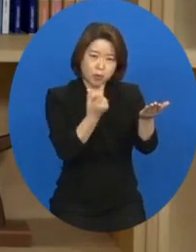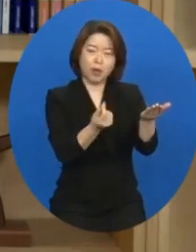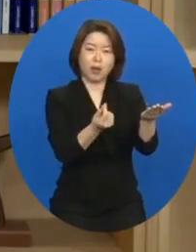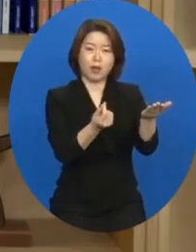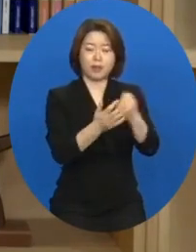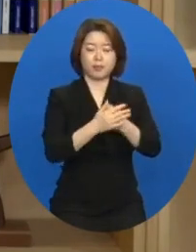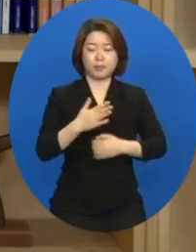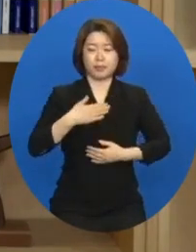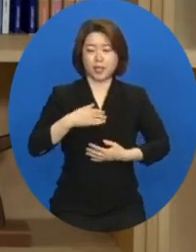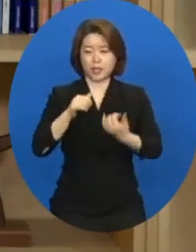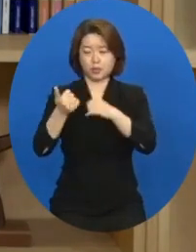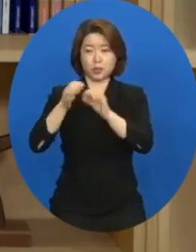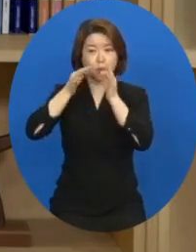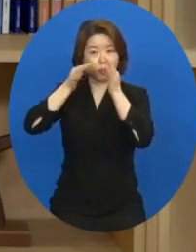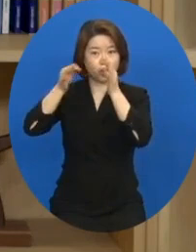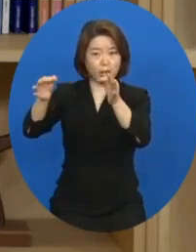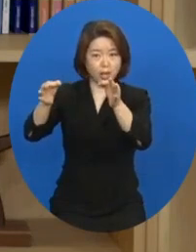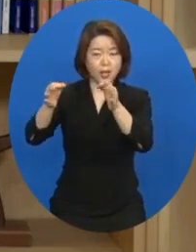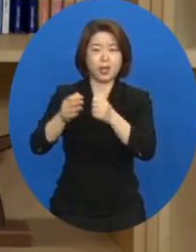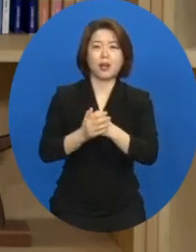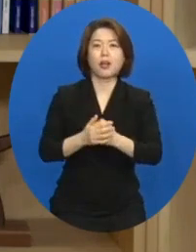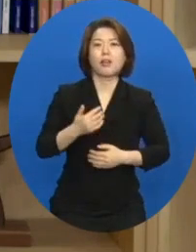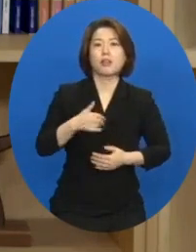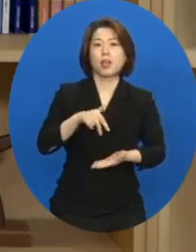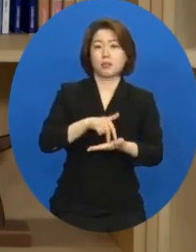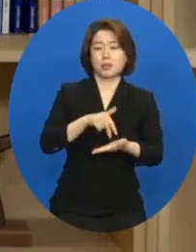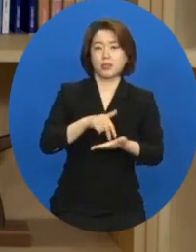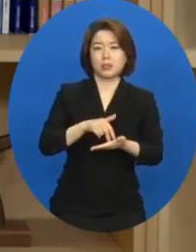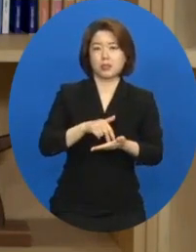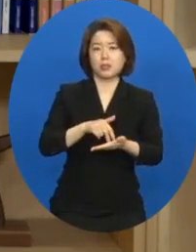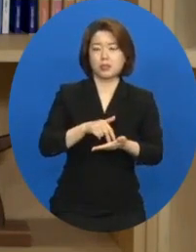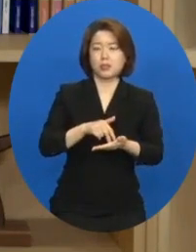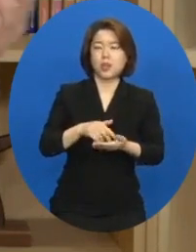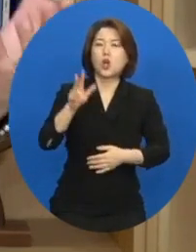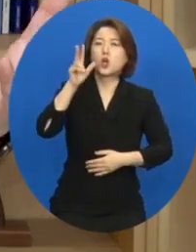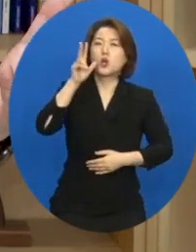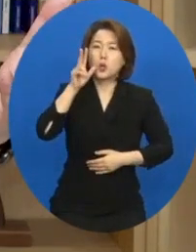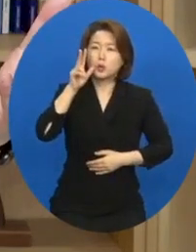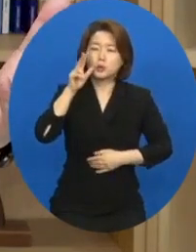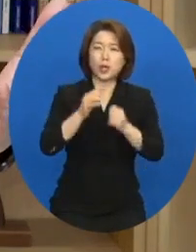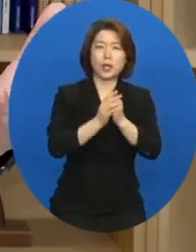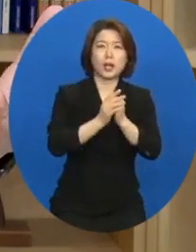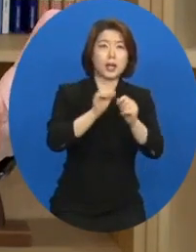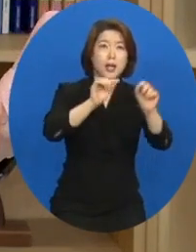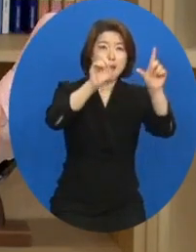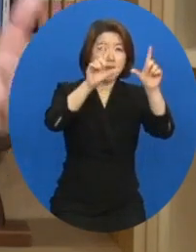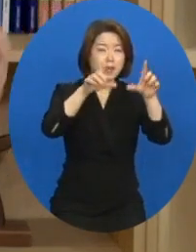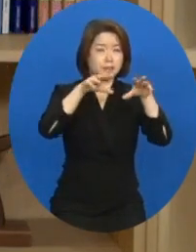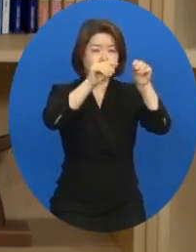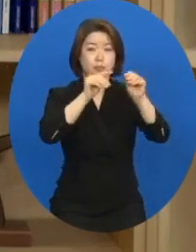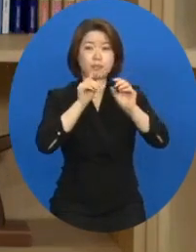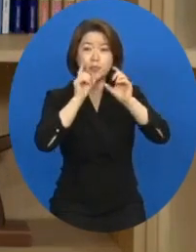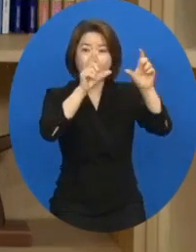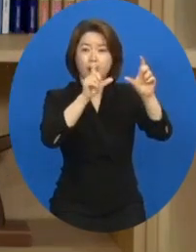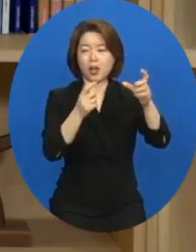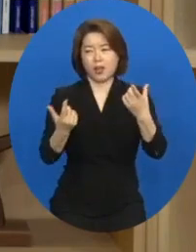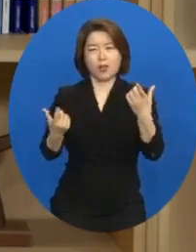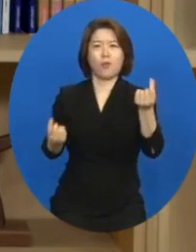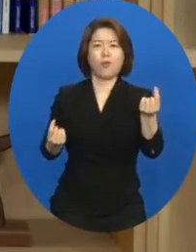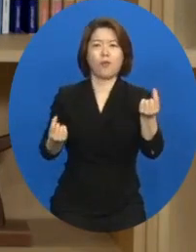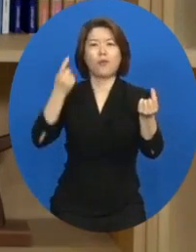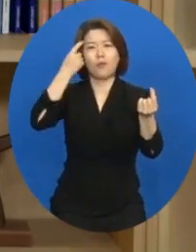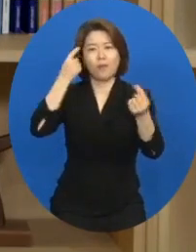외치는 것이 그 때는 나에게 있어서는 마치 여호수아가 해를 향하여 멈추라고 선을 하는 것과